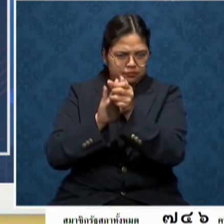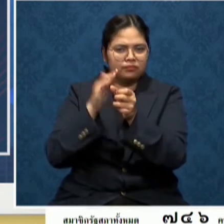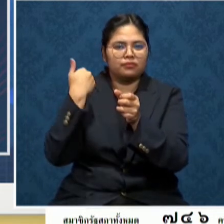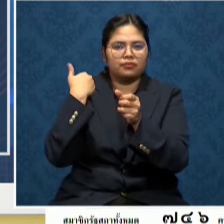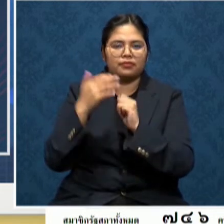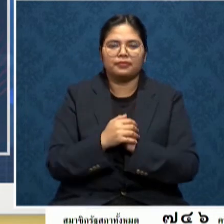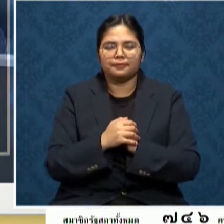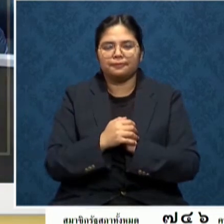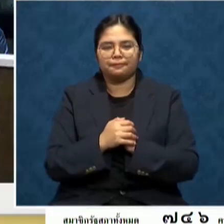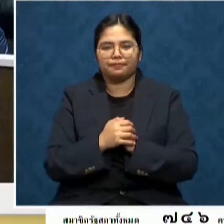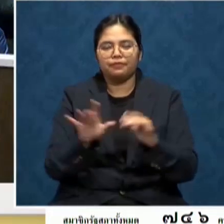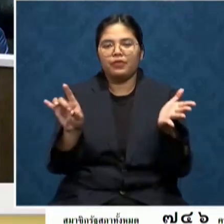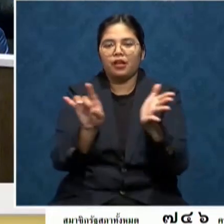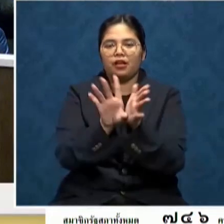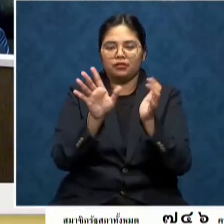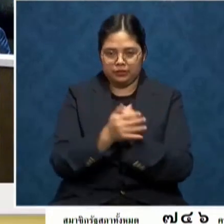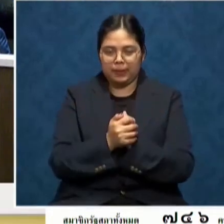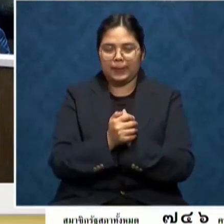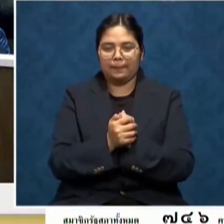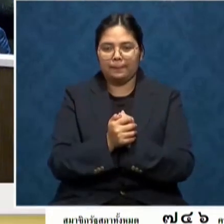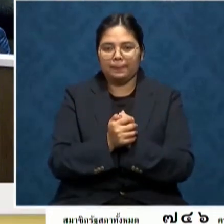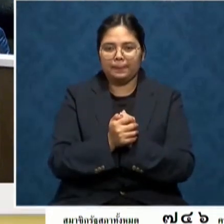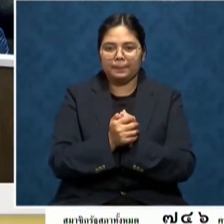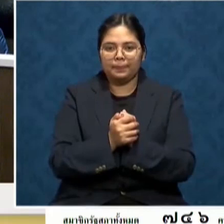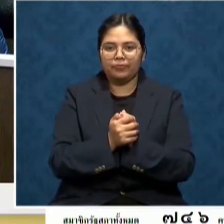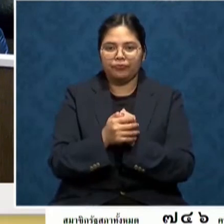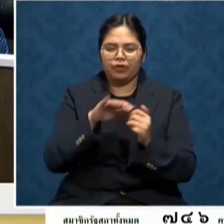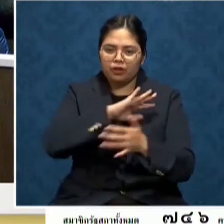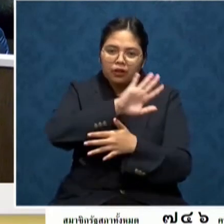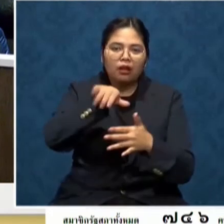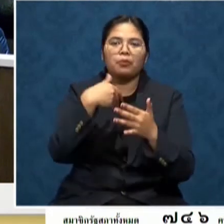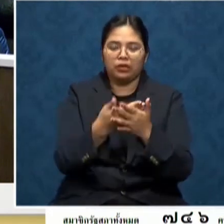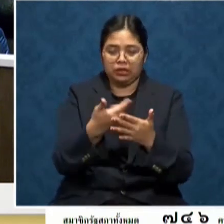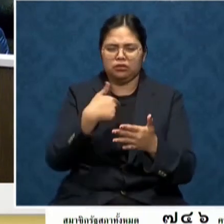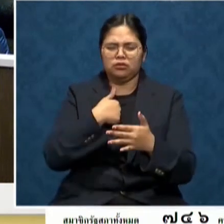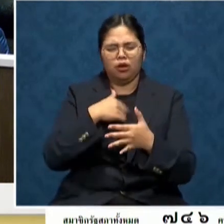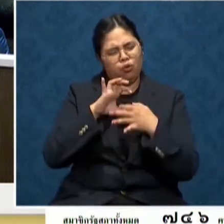หมดนี้เปนสงททฉัตั